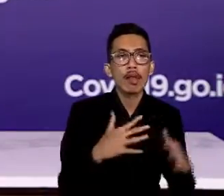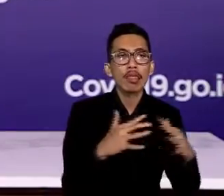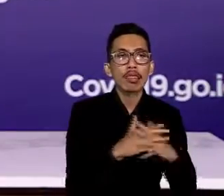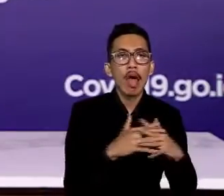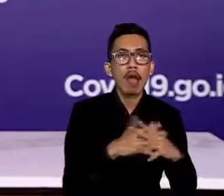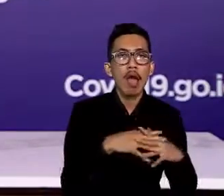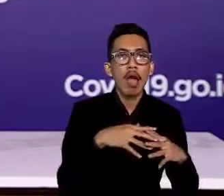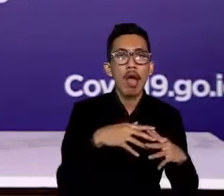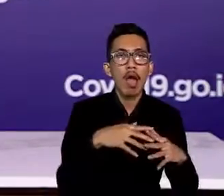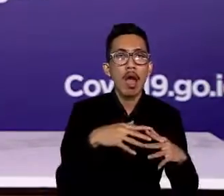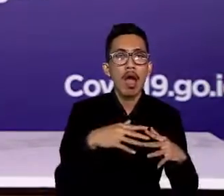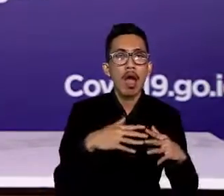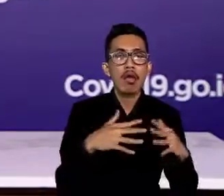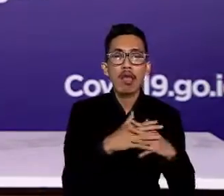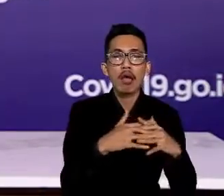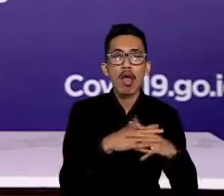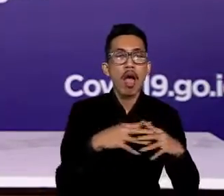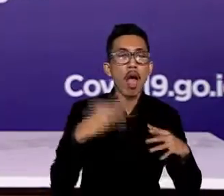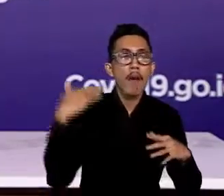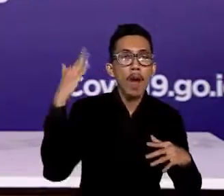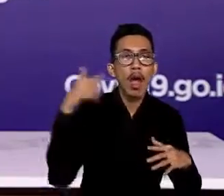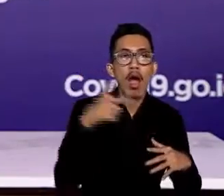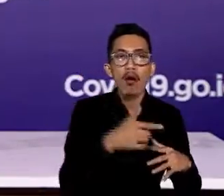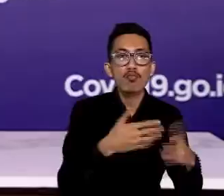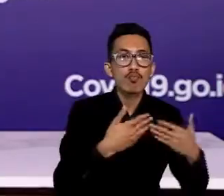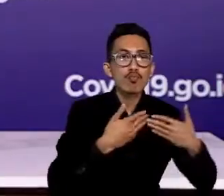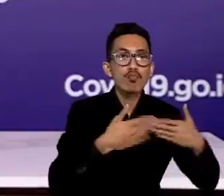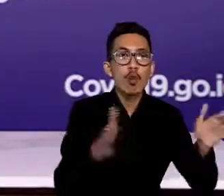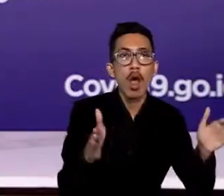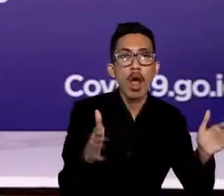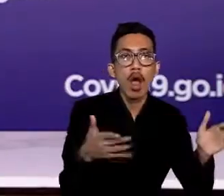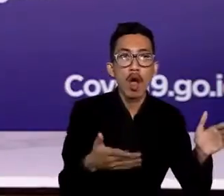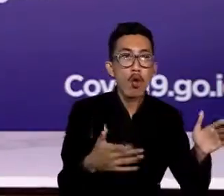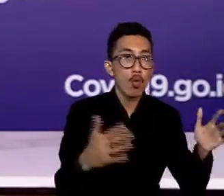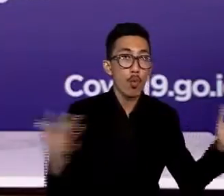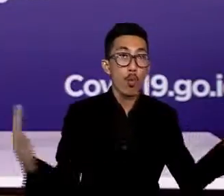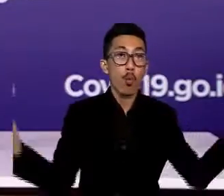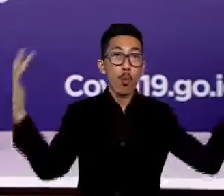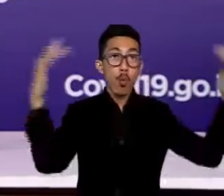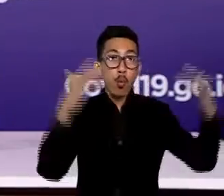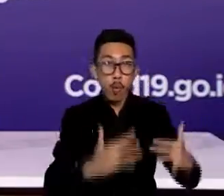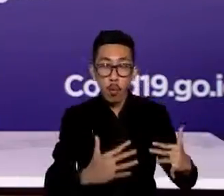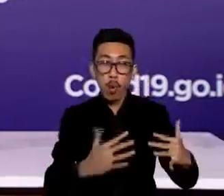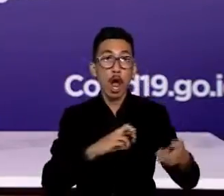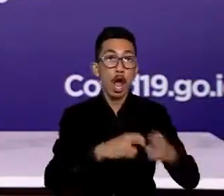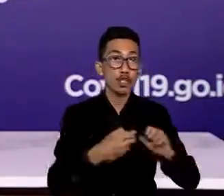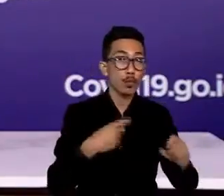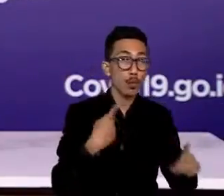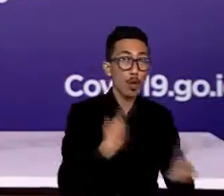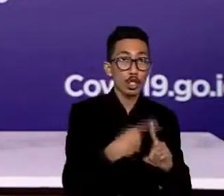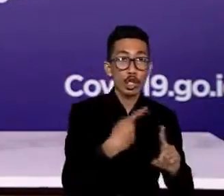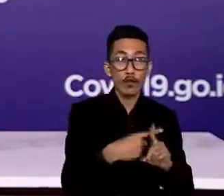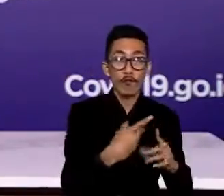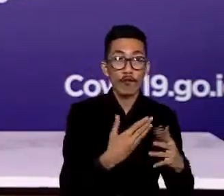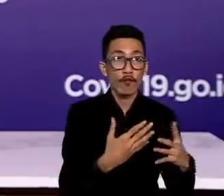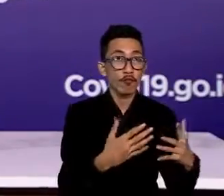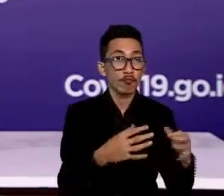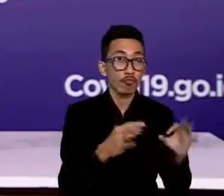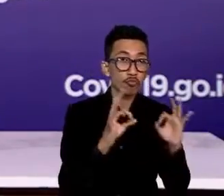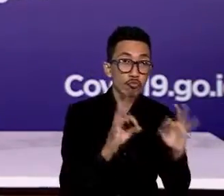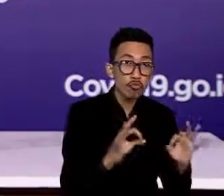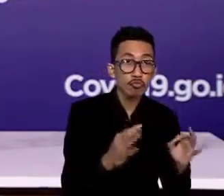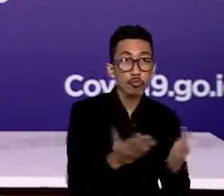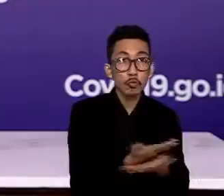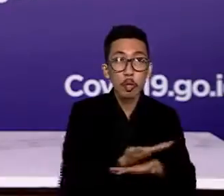tepat apa tidak terlalu cepat membuka pusat perbelanjaan yang mengundang keramaian meski kasus positif dalam 12 hari belakangan cenderung turun dan apa